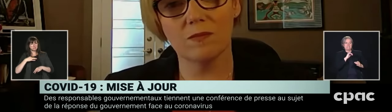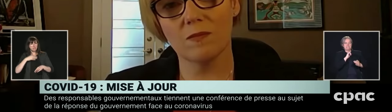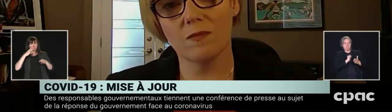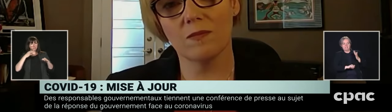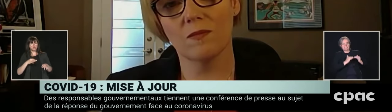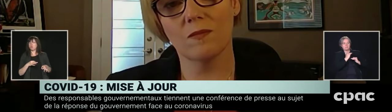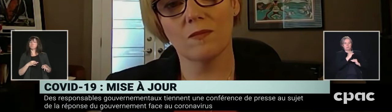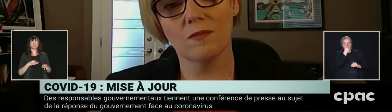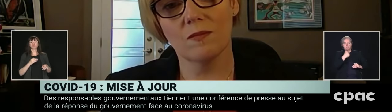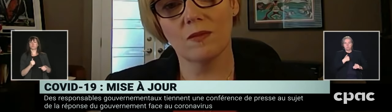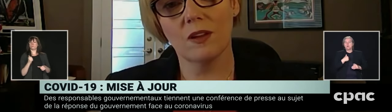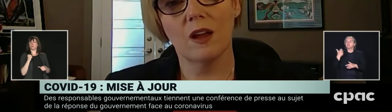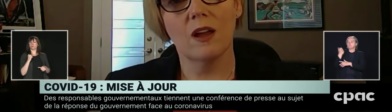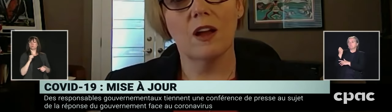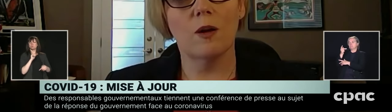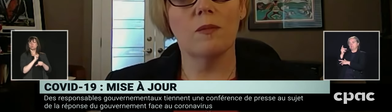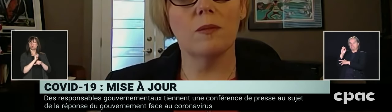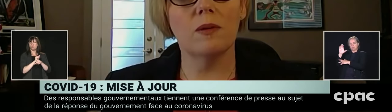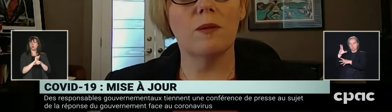accepté?